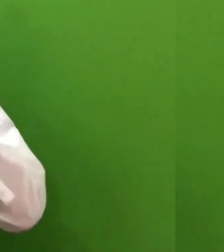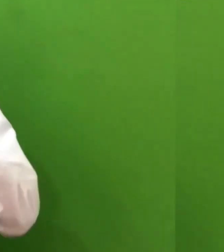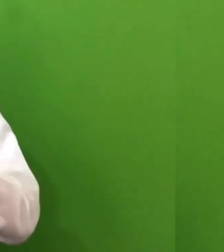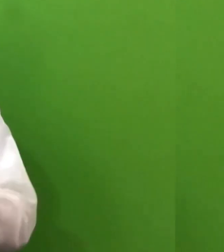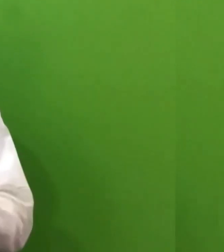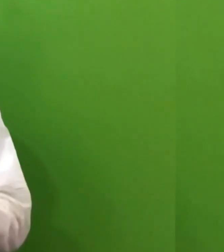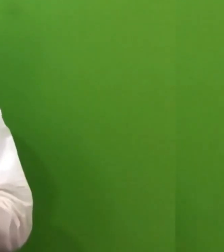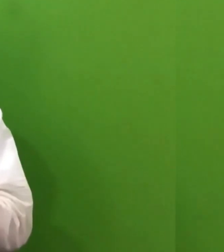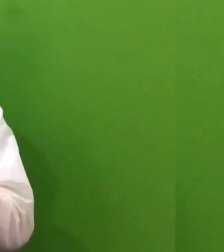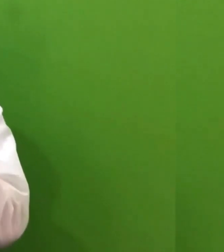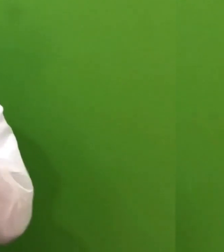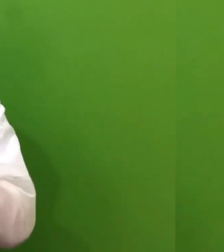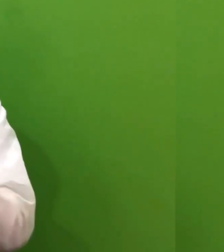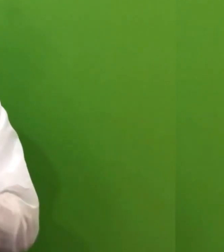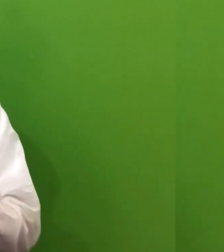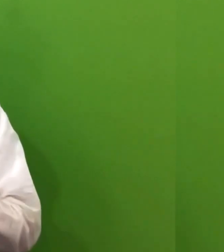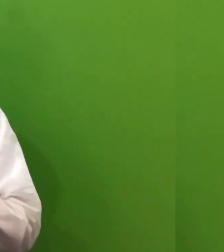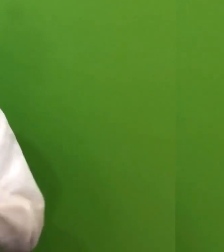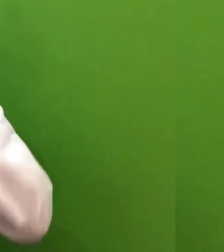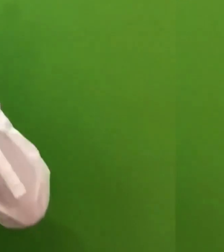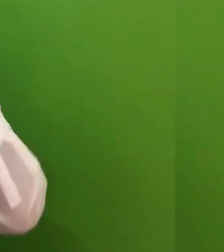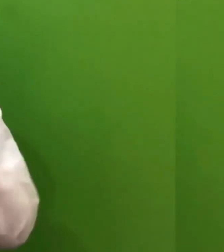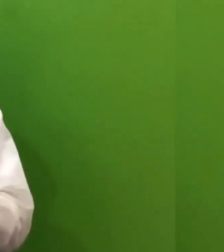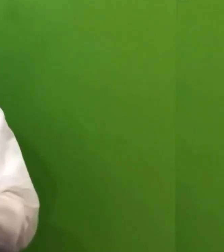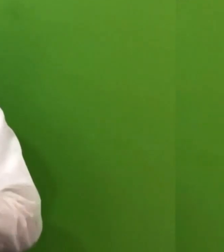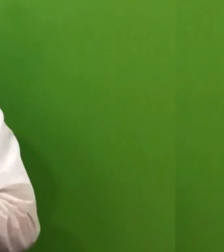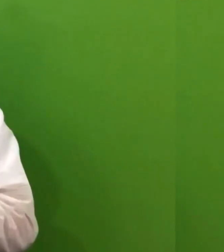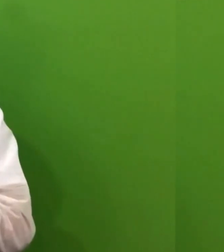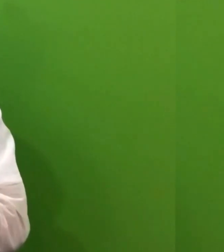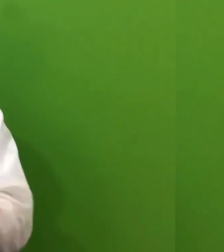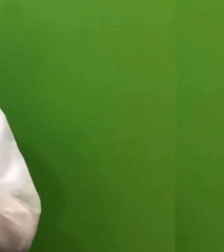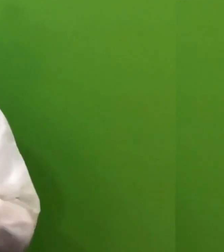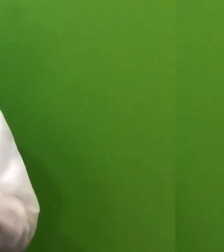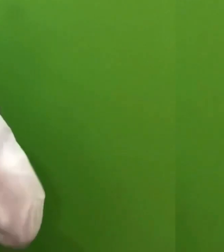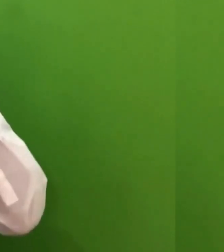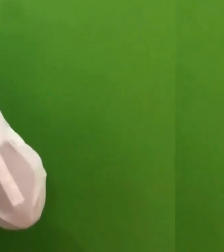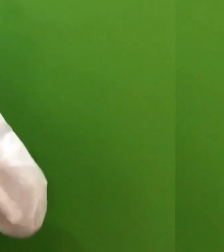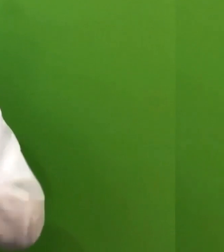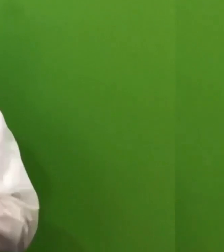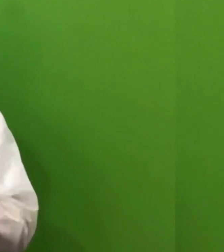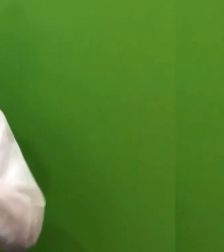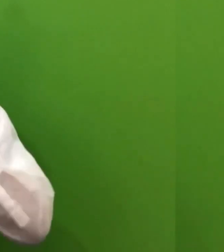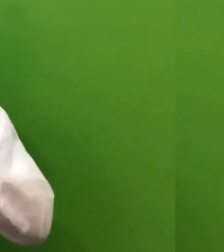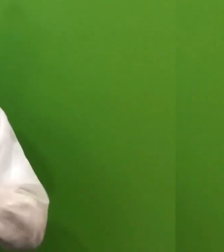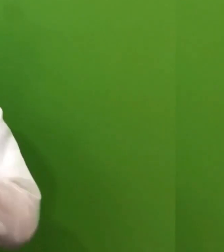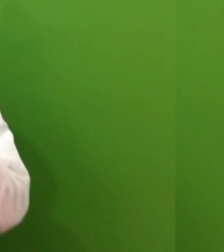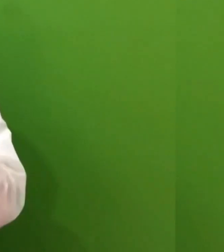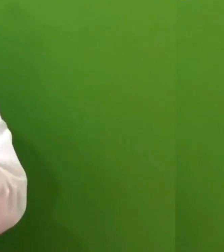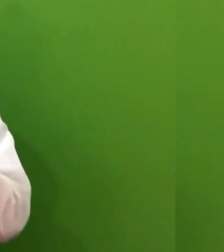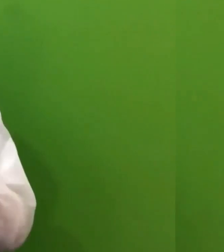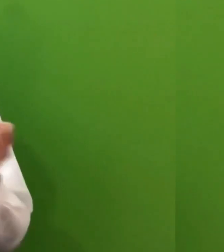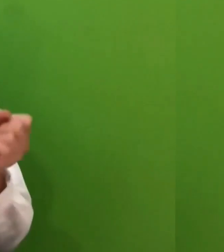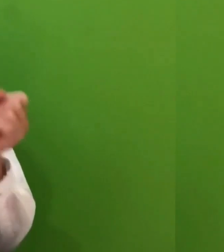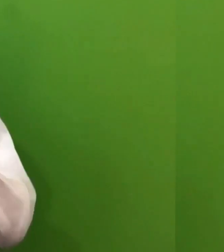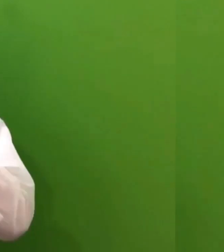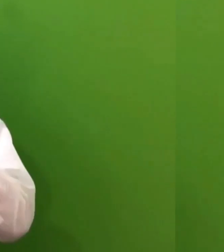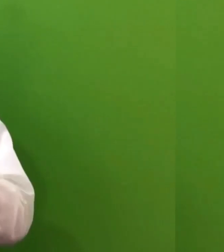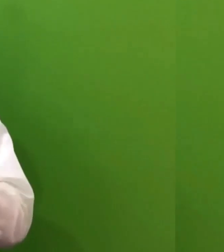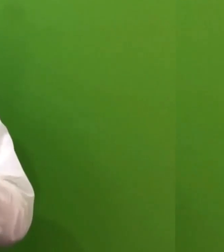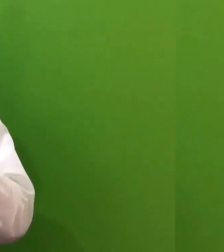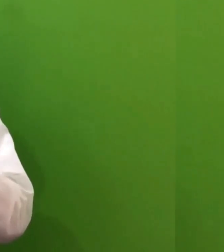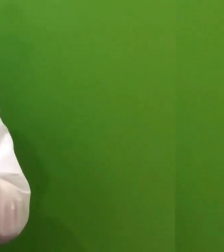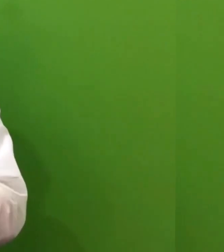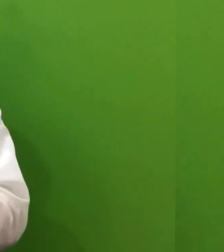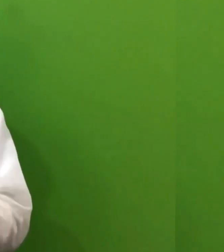전능하신 하나님 아버지께 모든 영광을 돌려드립니다. 오늘과 미래를